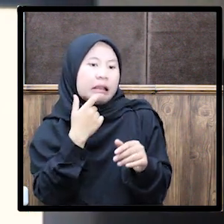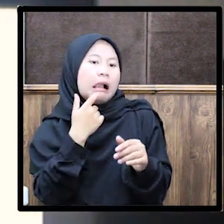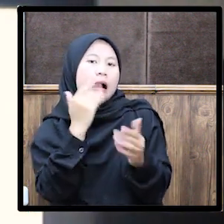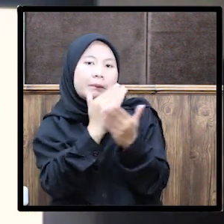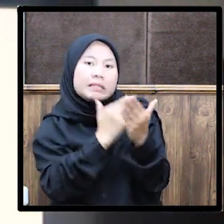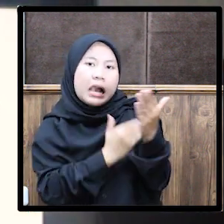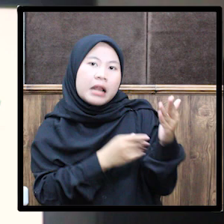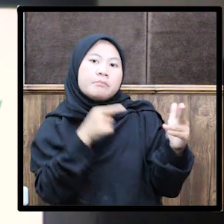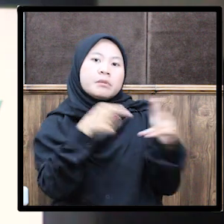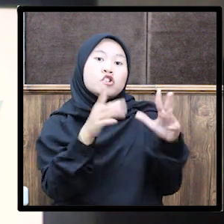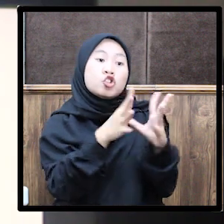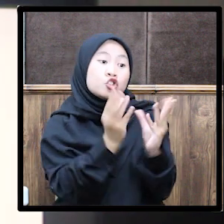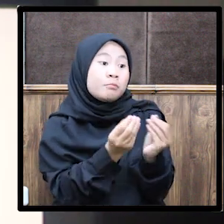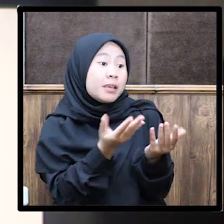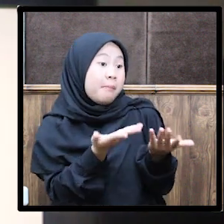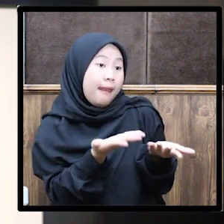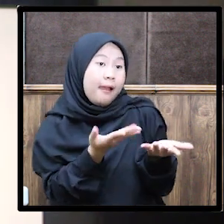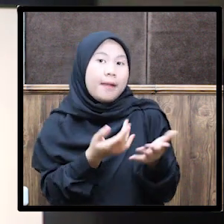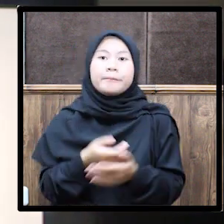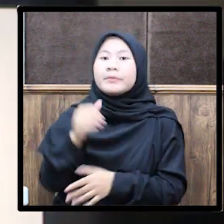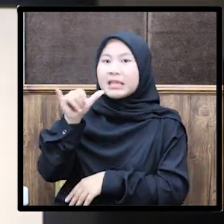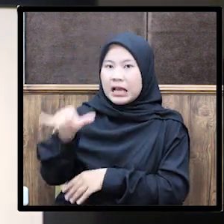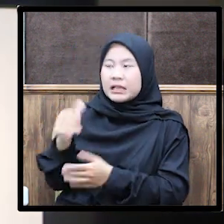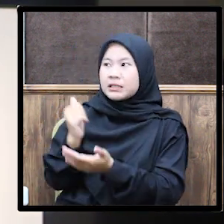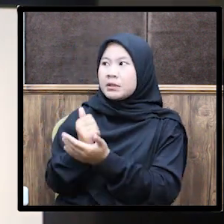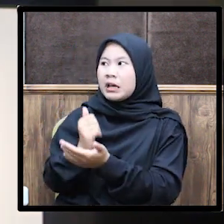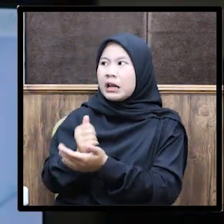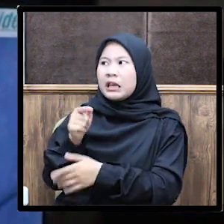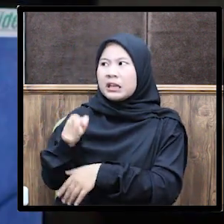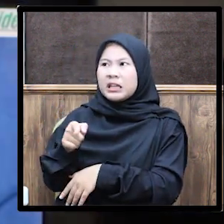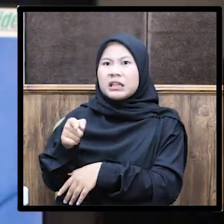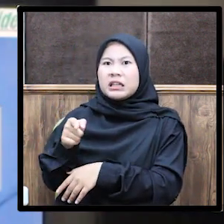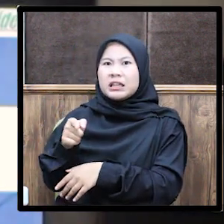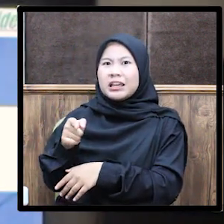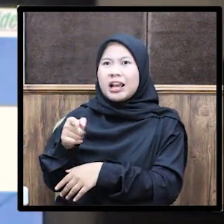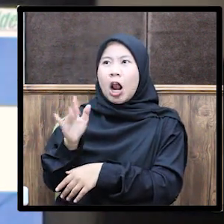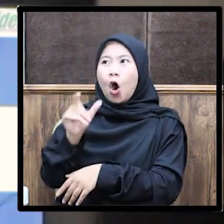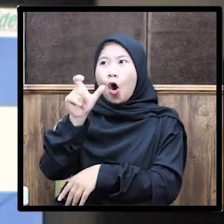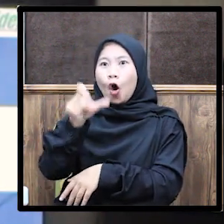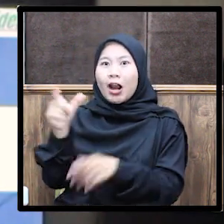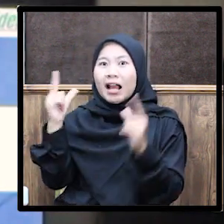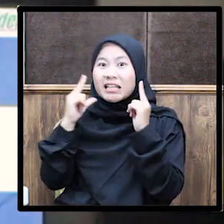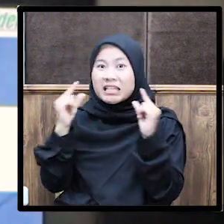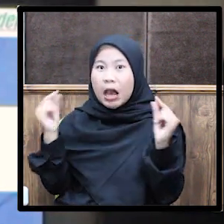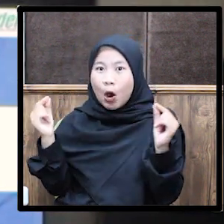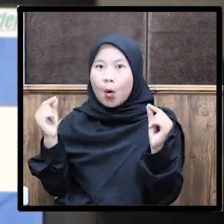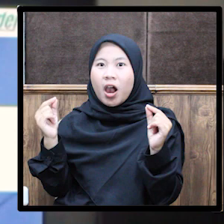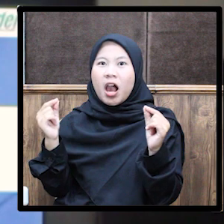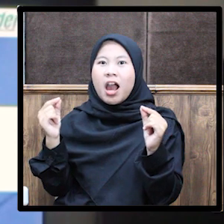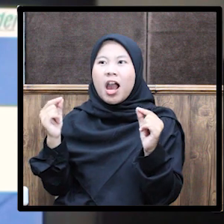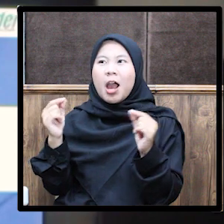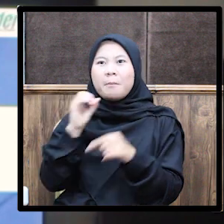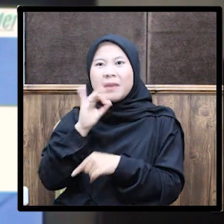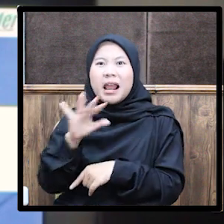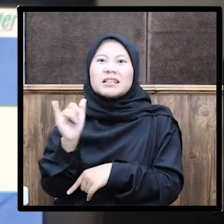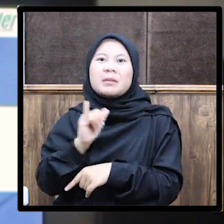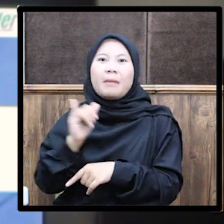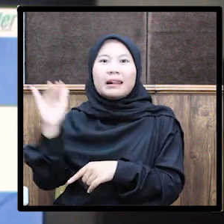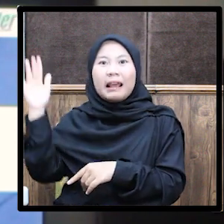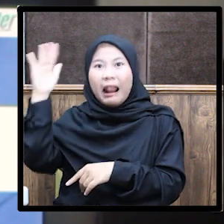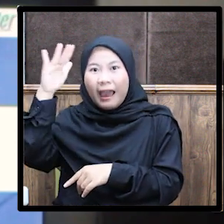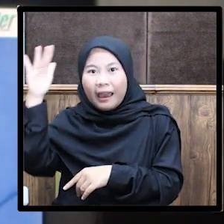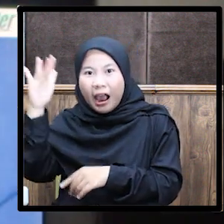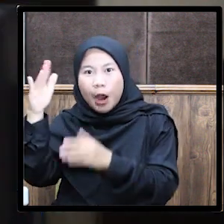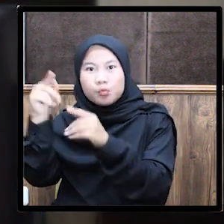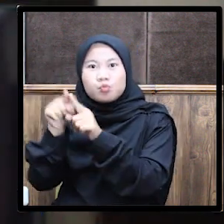Bu Rani. Ya, kalau soal ya ini tinggal nututi kalau orang Jawa bicara nutupi layangan pedot.